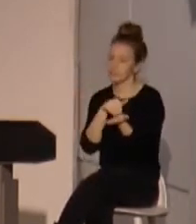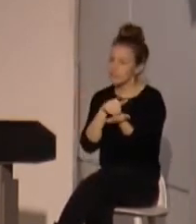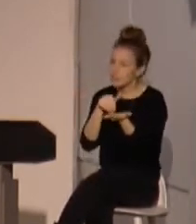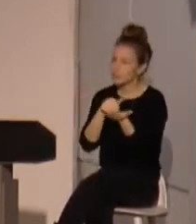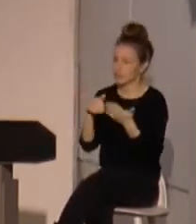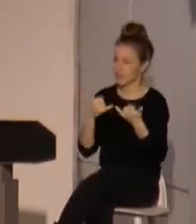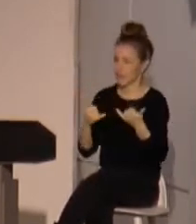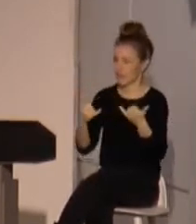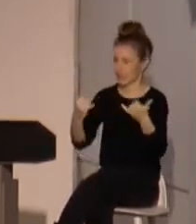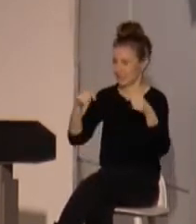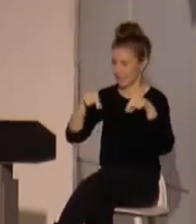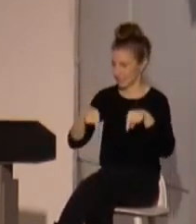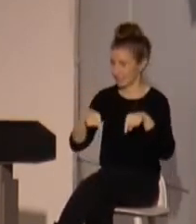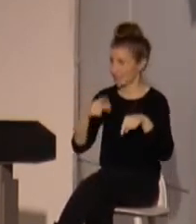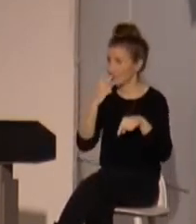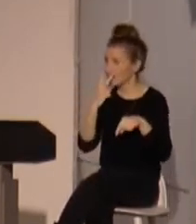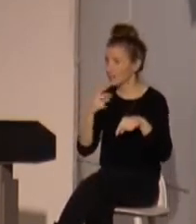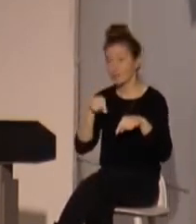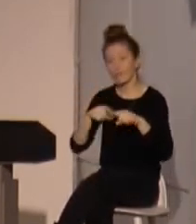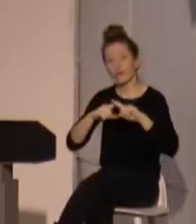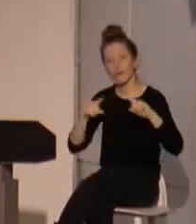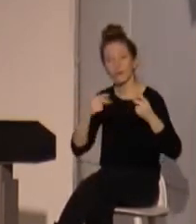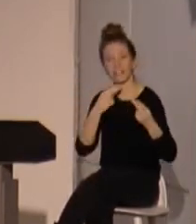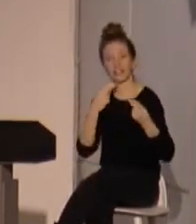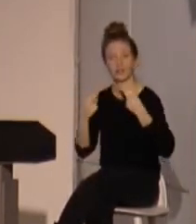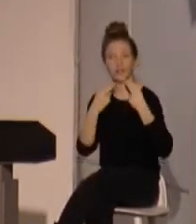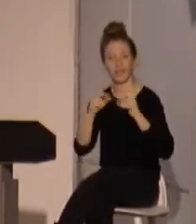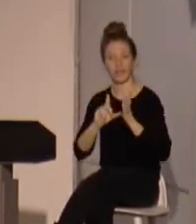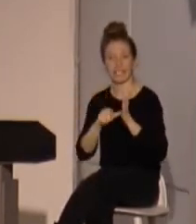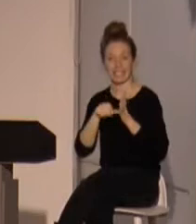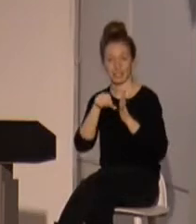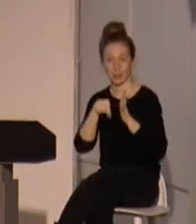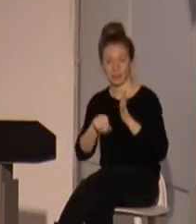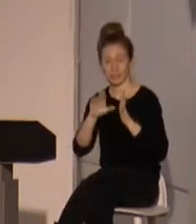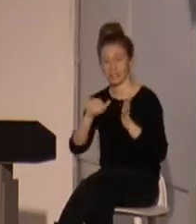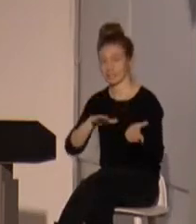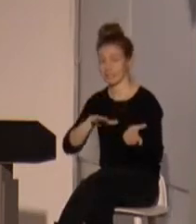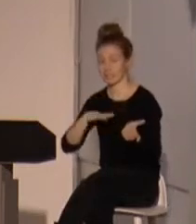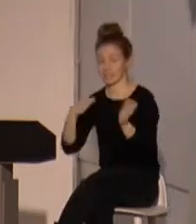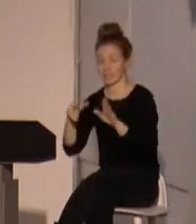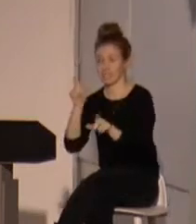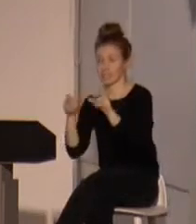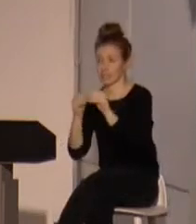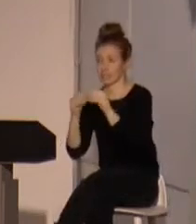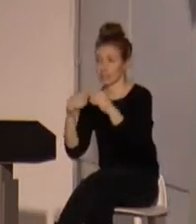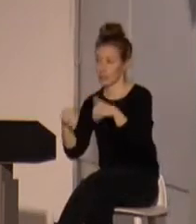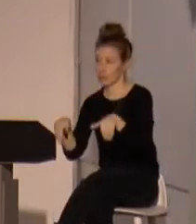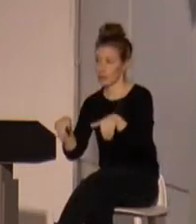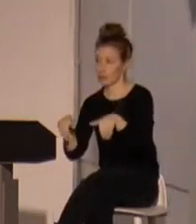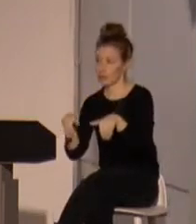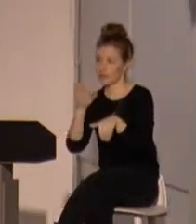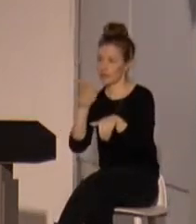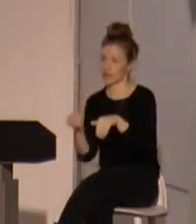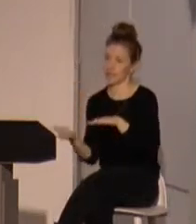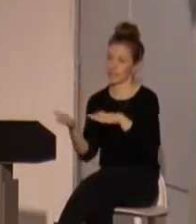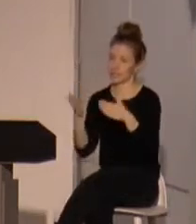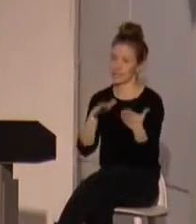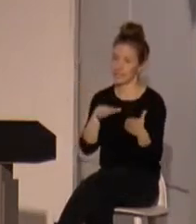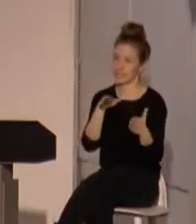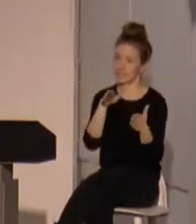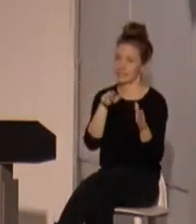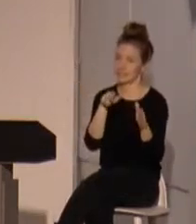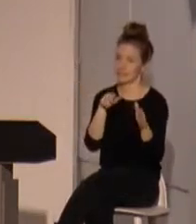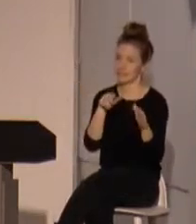אותה. ונראה פה כל מיני תגובות לטכנולוגיה הזאת, גם מצד אנשים עם מוגבלות וגם מצד